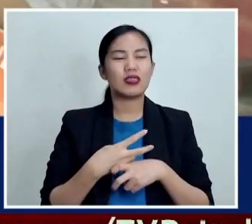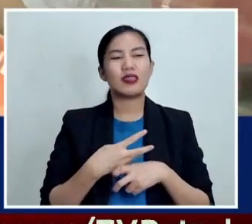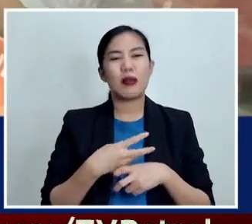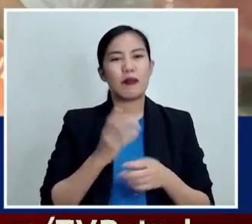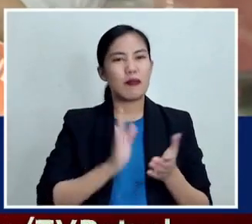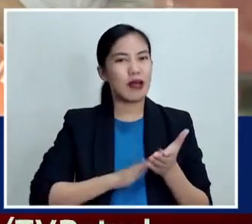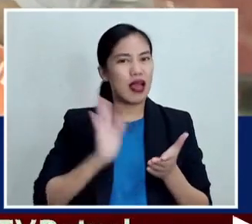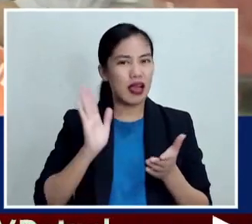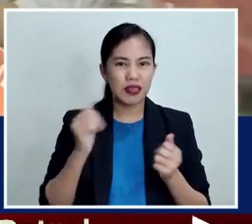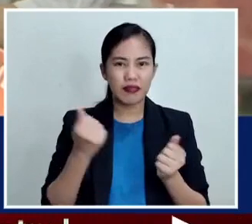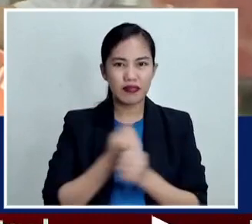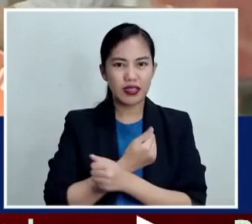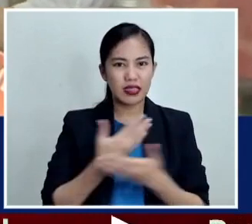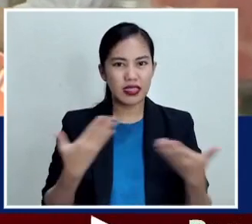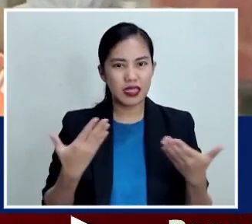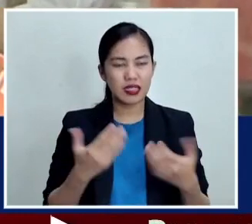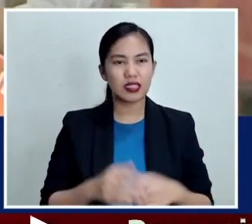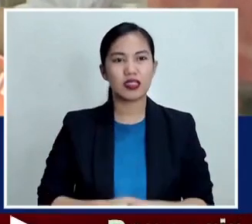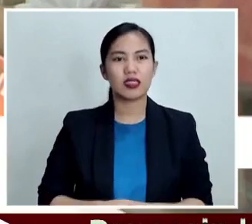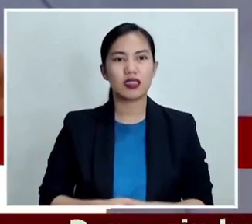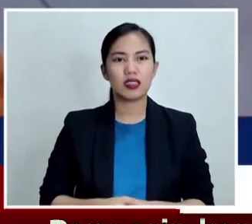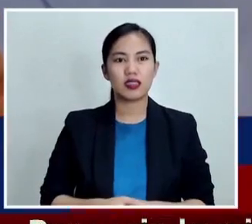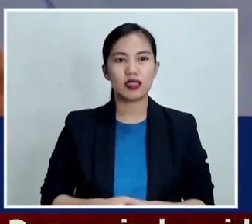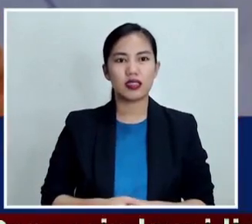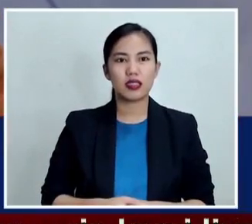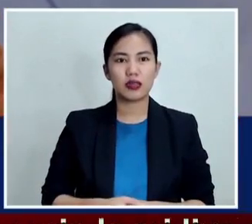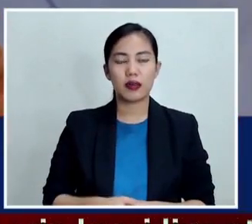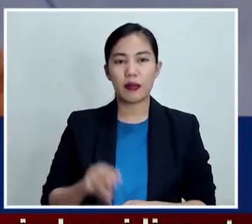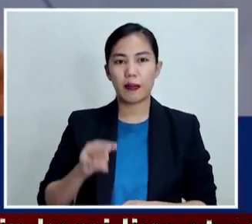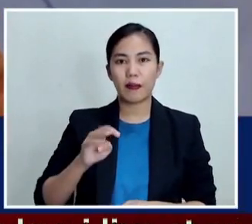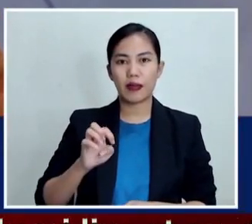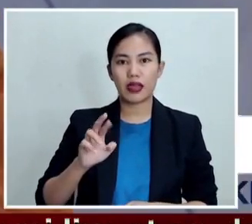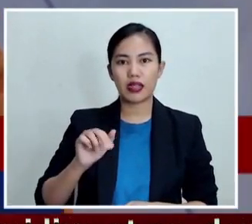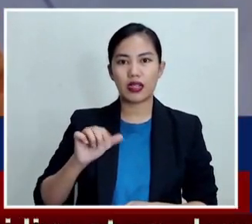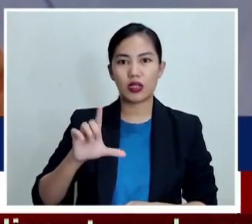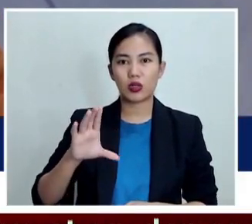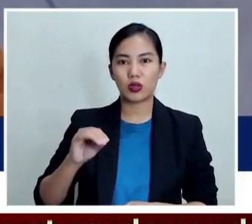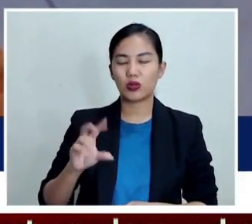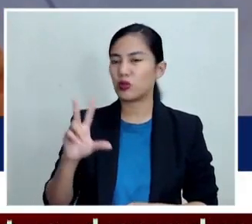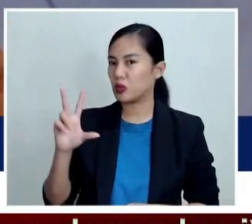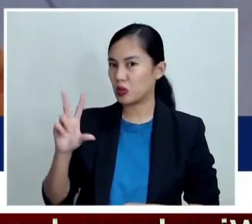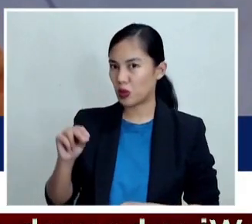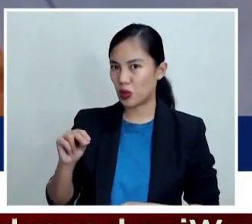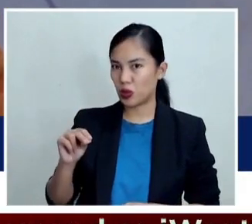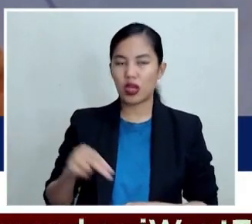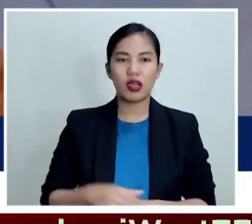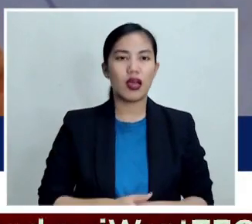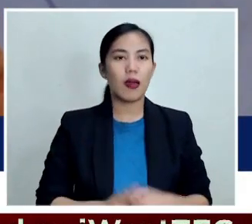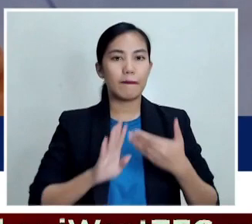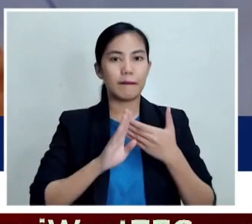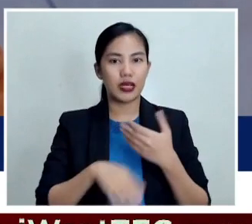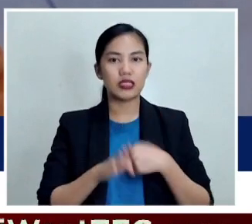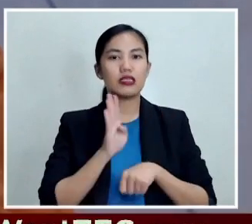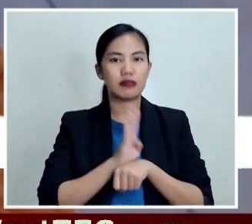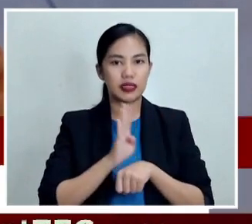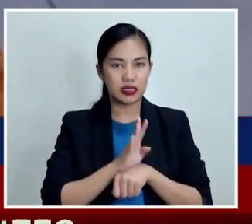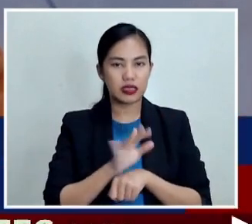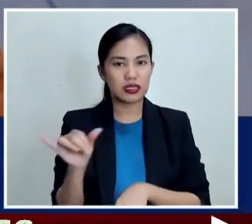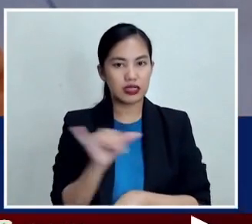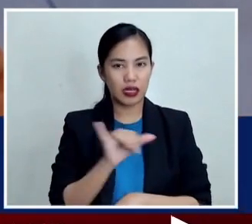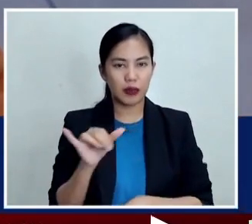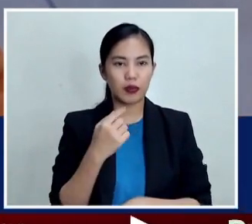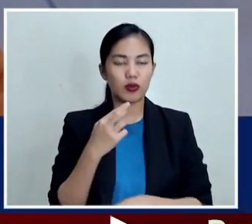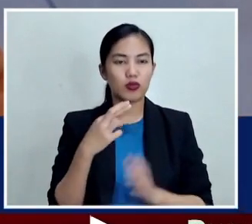serbisyo, walang balak ang Meralco. We're back to business as usual in terms of the